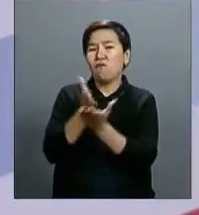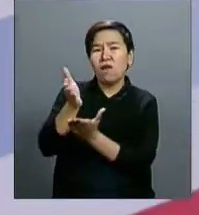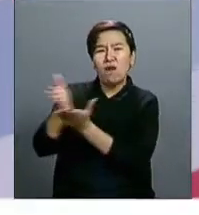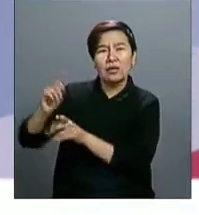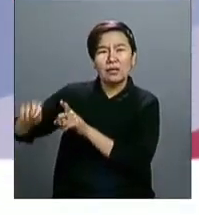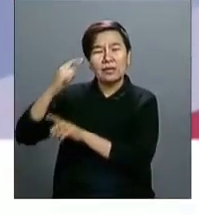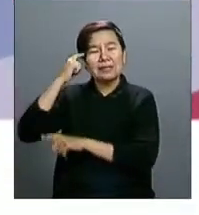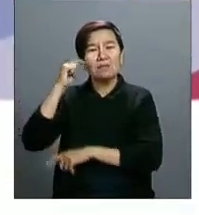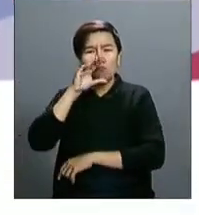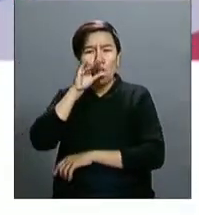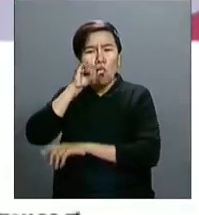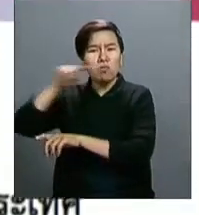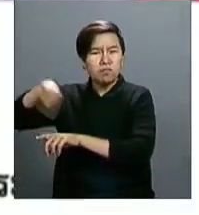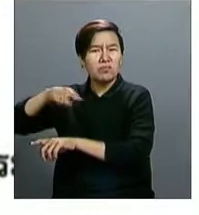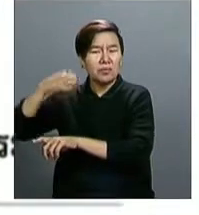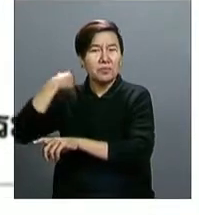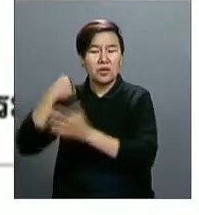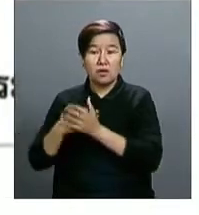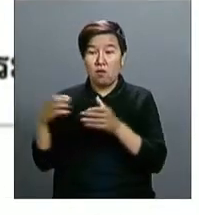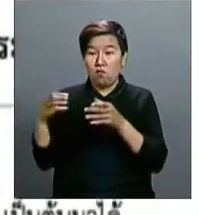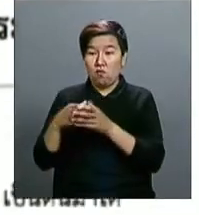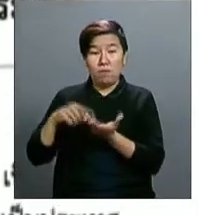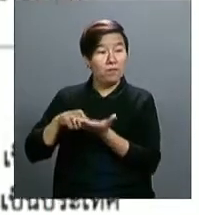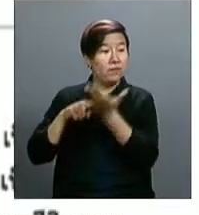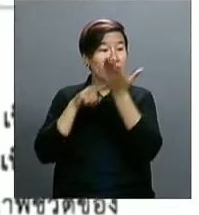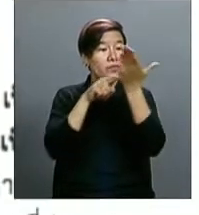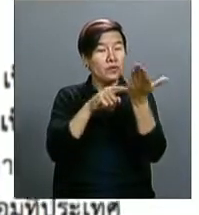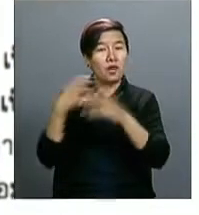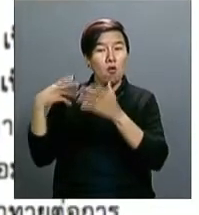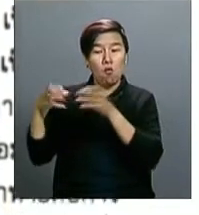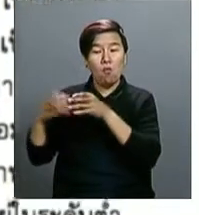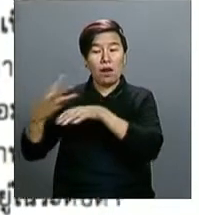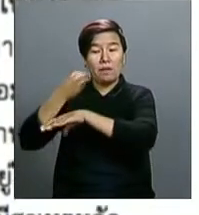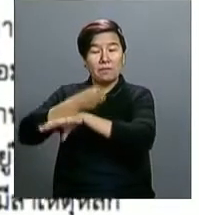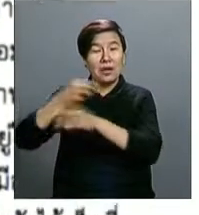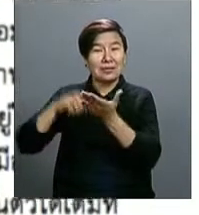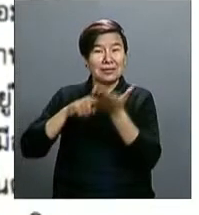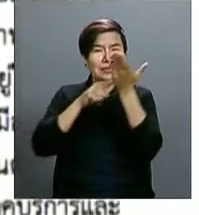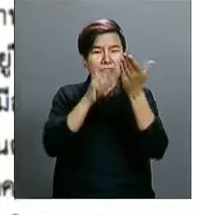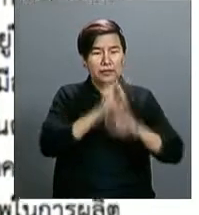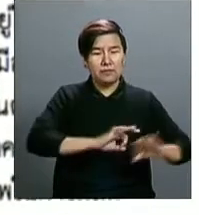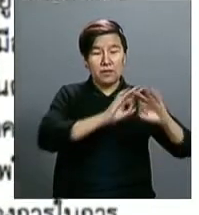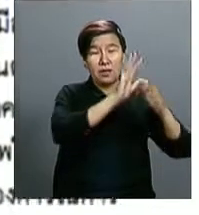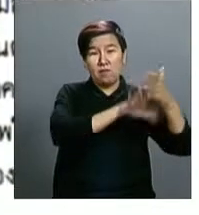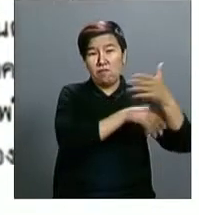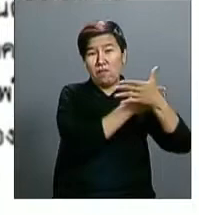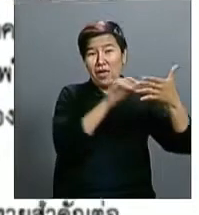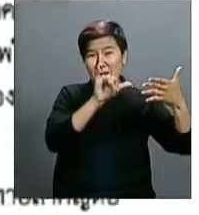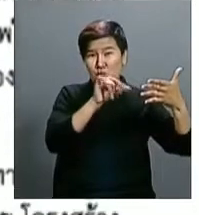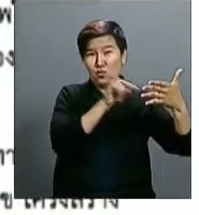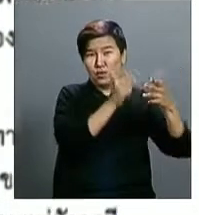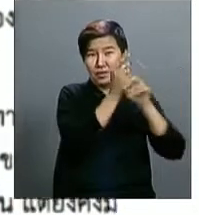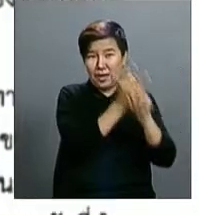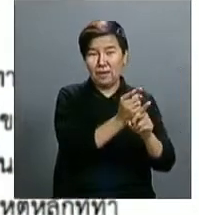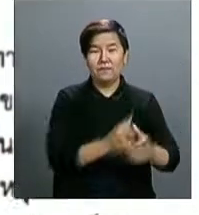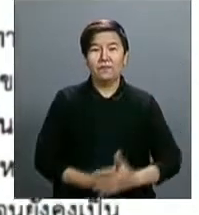กันบางก็บอกว่าถ้าพรรคไหนจะเสนอนโยบายอะไรก็ต้องยึดกับยุทธศาสตร์ชาติบางพรรคการเมืองก็บอกนะคะว่ายุ